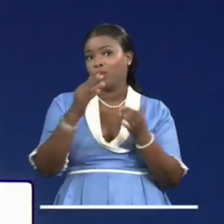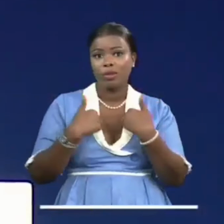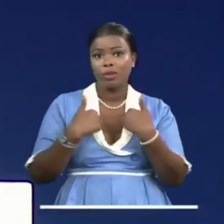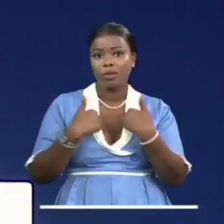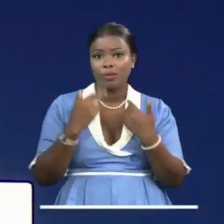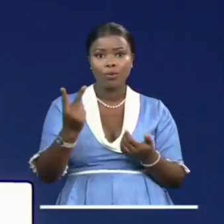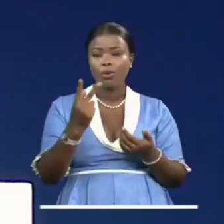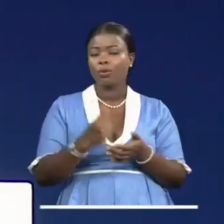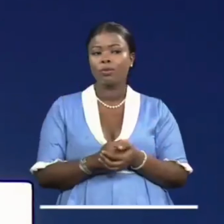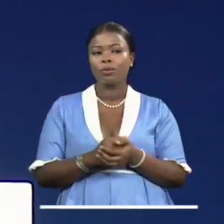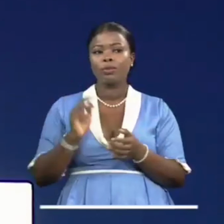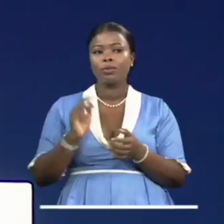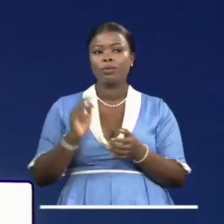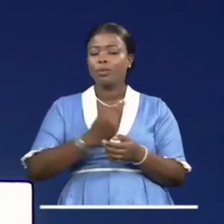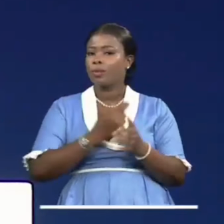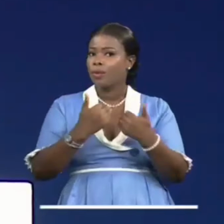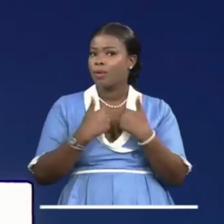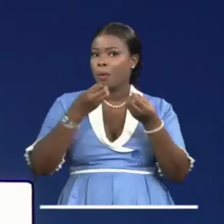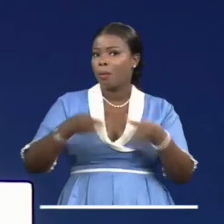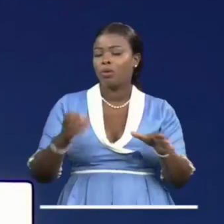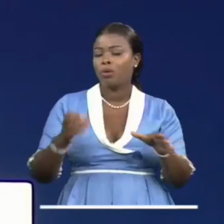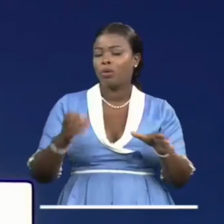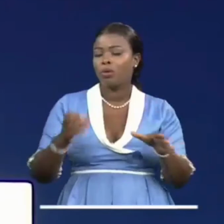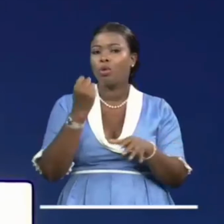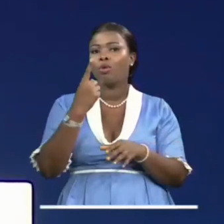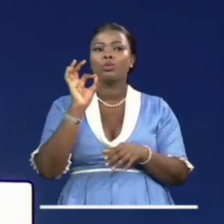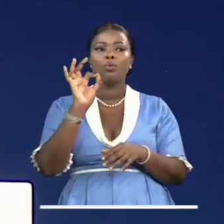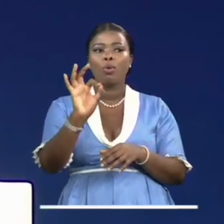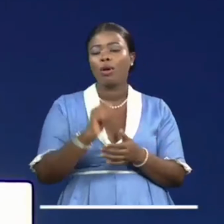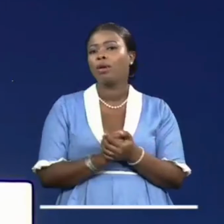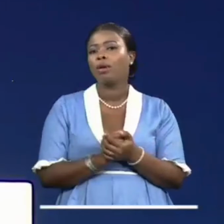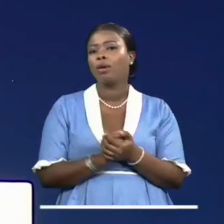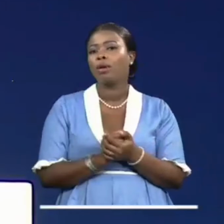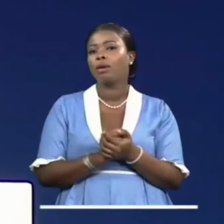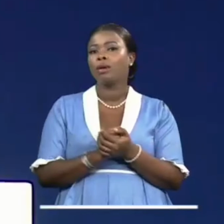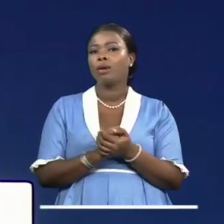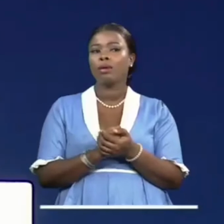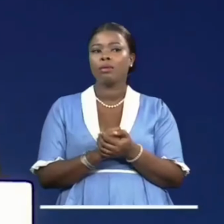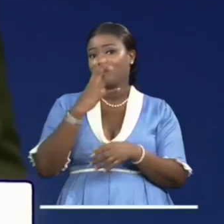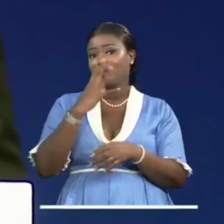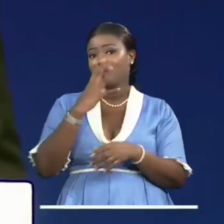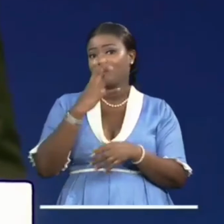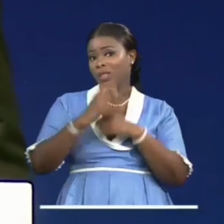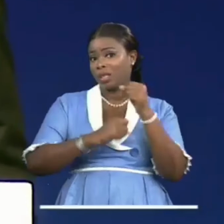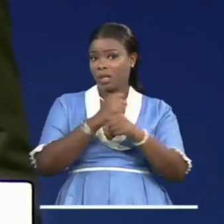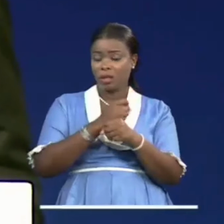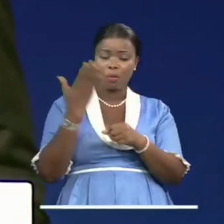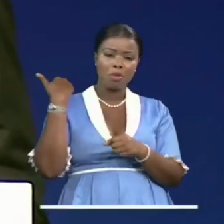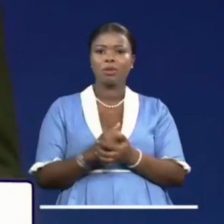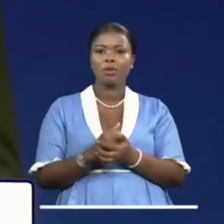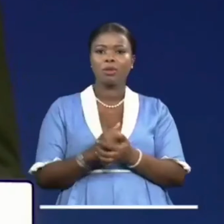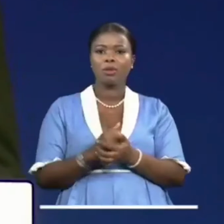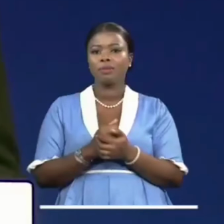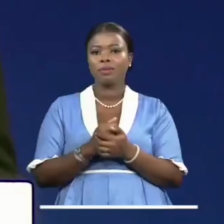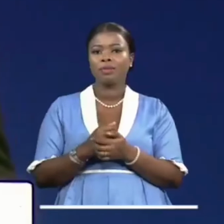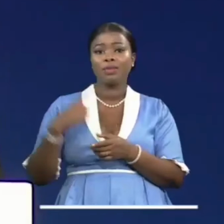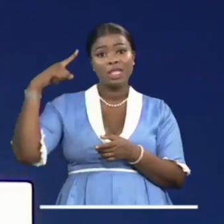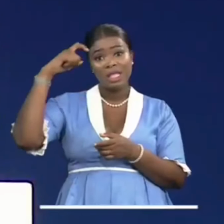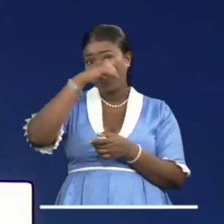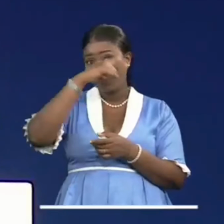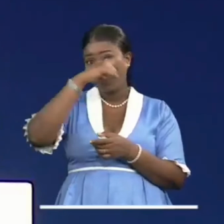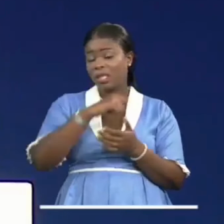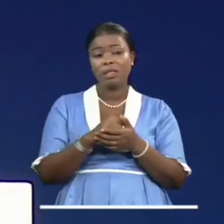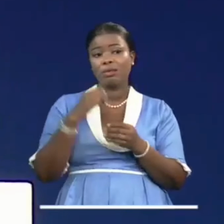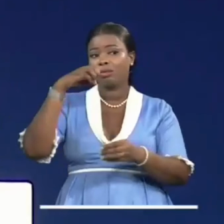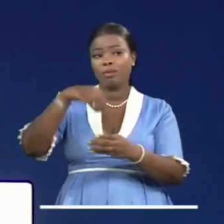nous avons perdu 11 points de confiance rien que pour les quatre dernières années et ça c'est difficile de pouvoir engager un dével ement